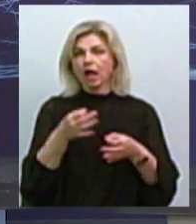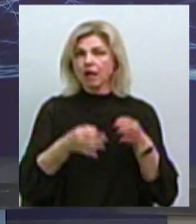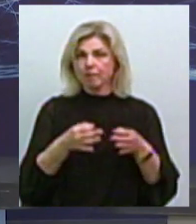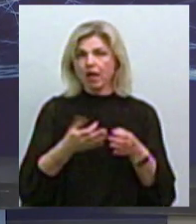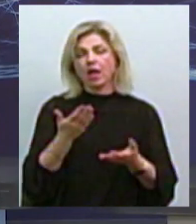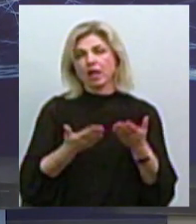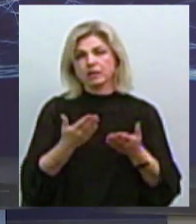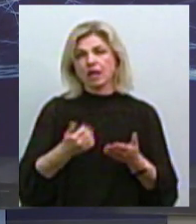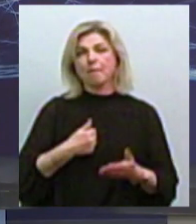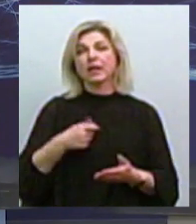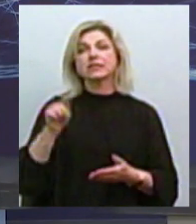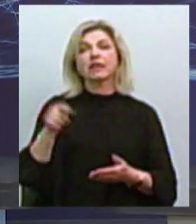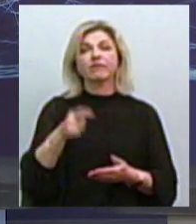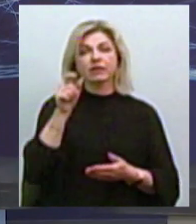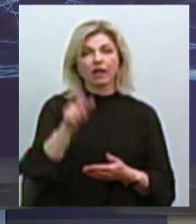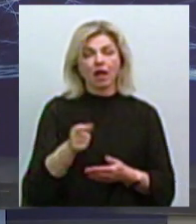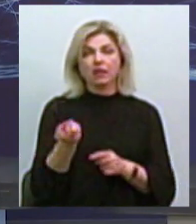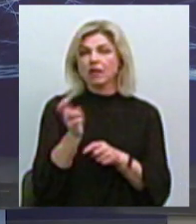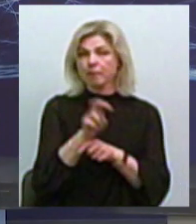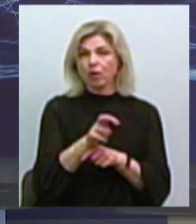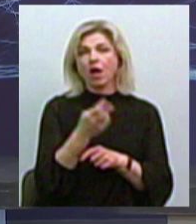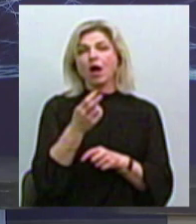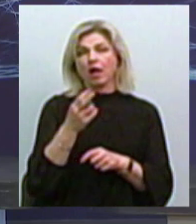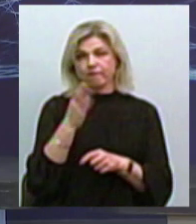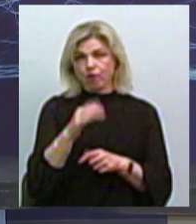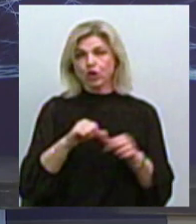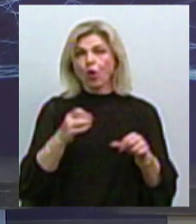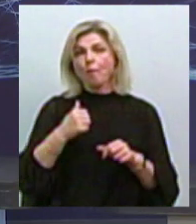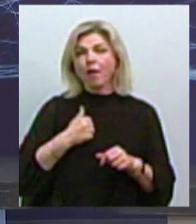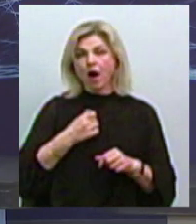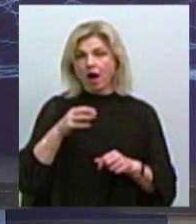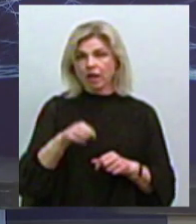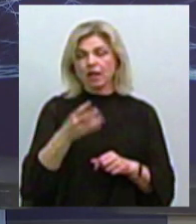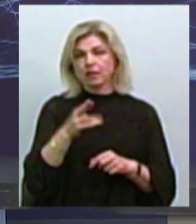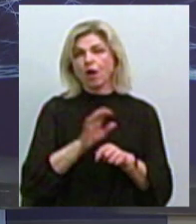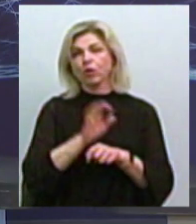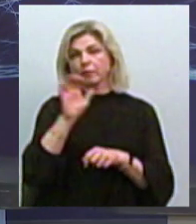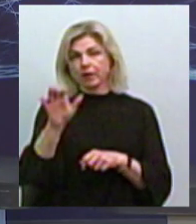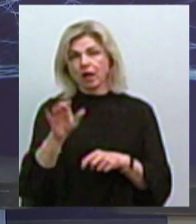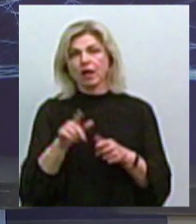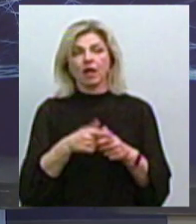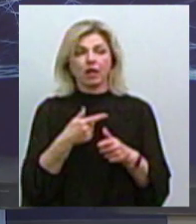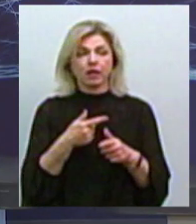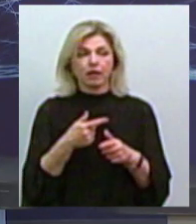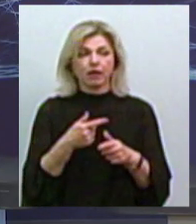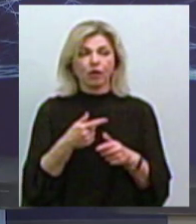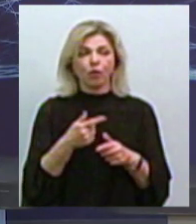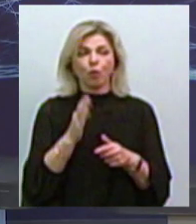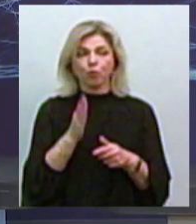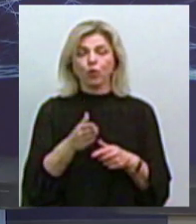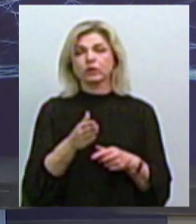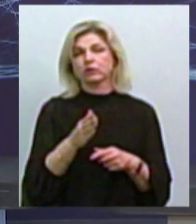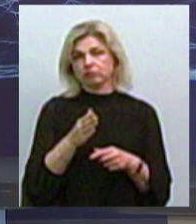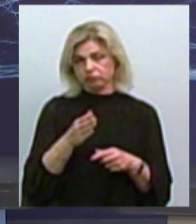призовник не прибув у військовий комісаріат для відправки у військовий комісаріат або на обласний збірний пункт для відправки війська. Тоді вже буде притягнути